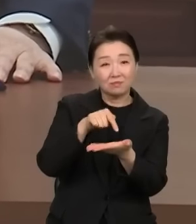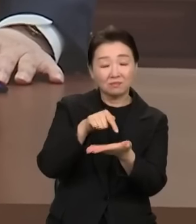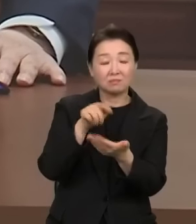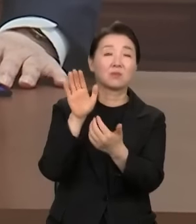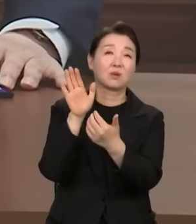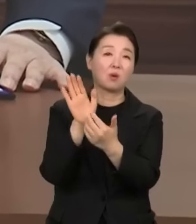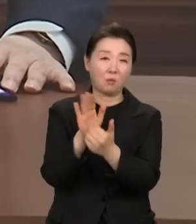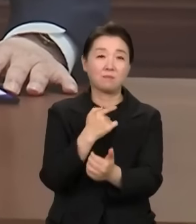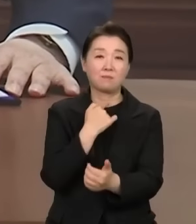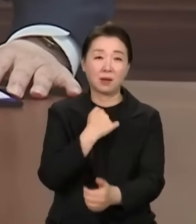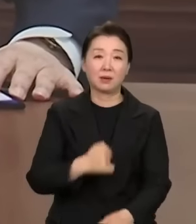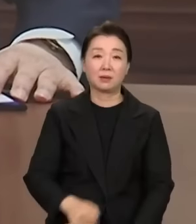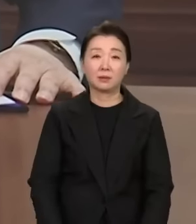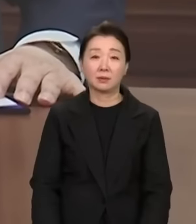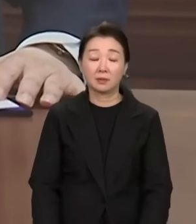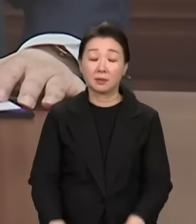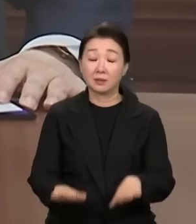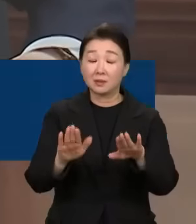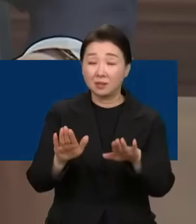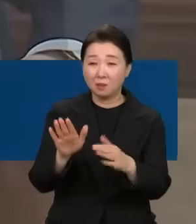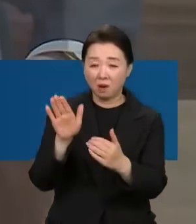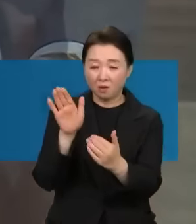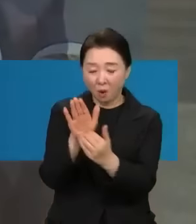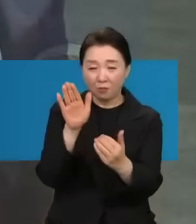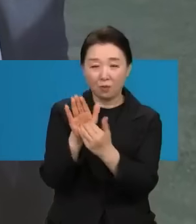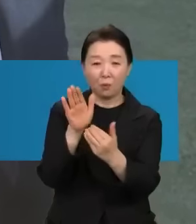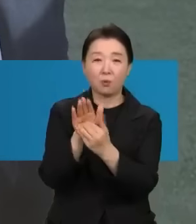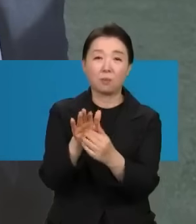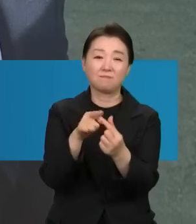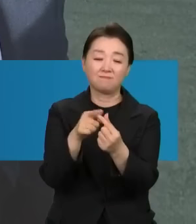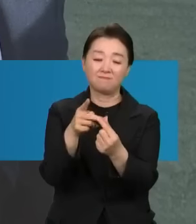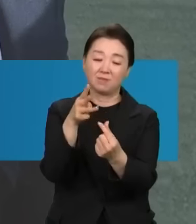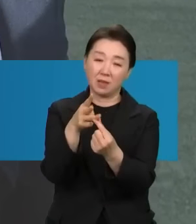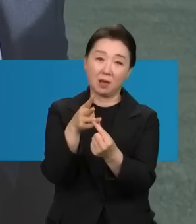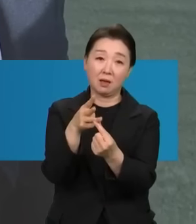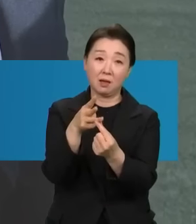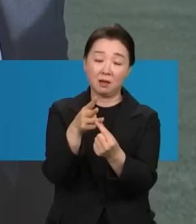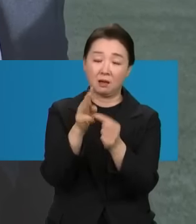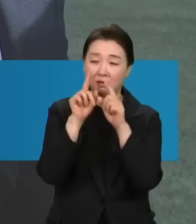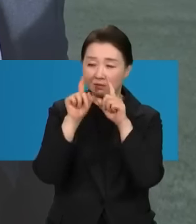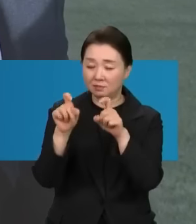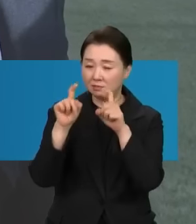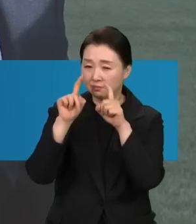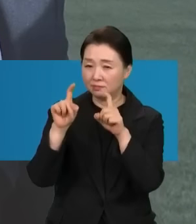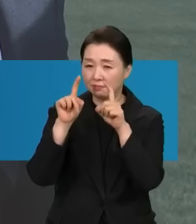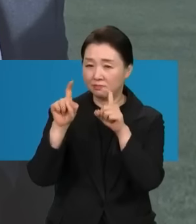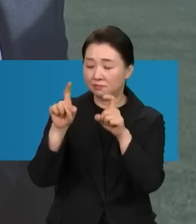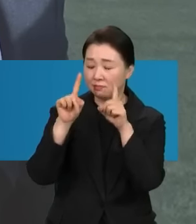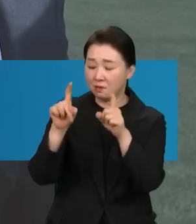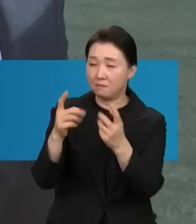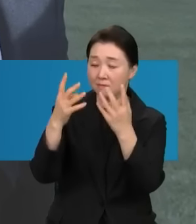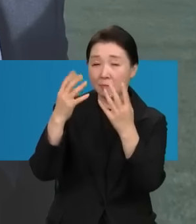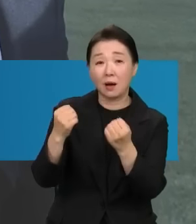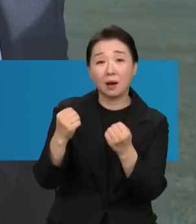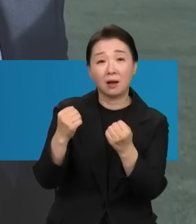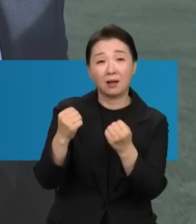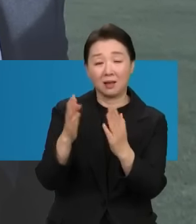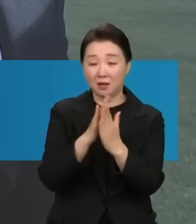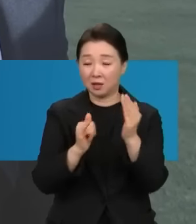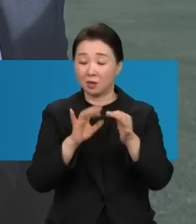거부권을 행사했습니다. 이번이 벌써 세 번째입니다. 이렇게 여러 의혹이 불거졌는데도 대통령이 가족과